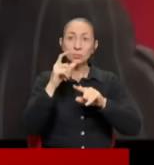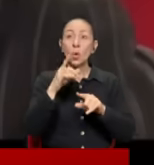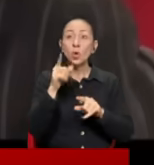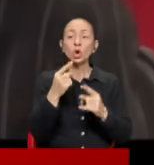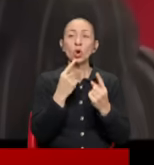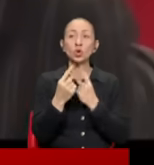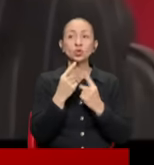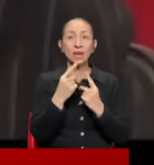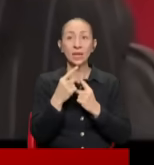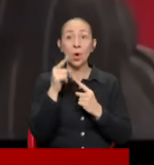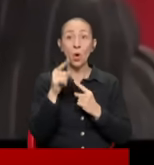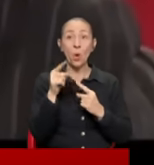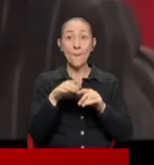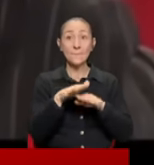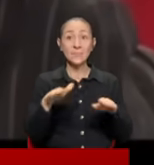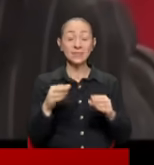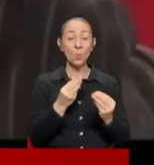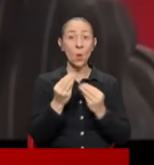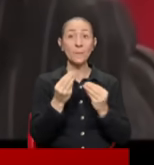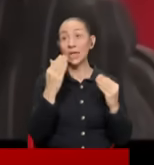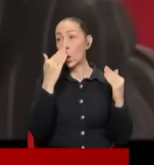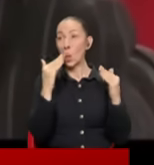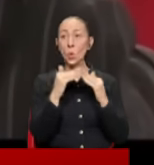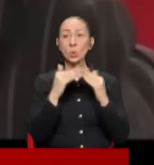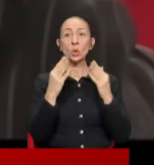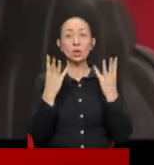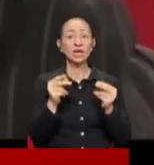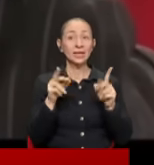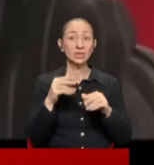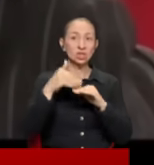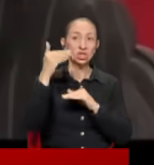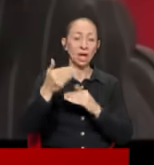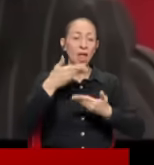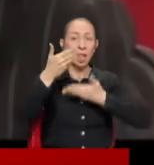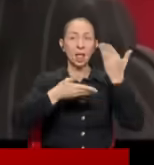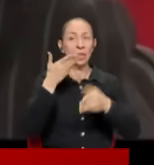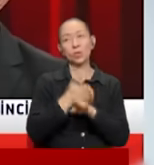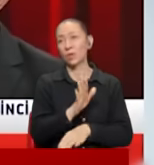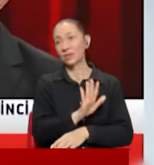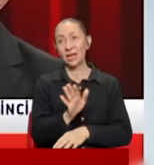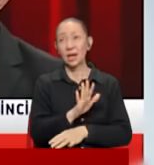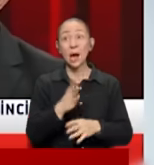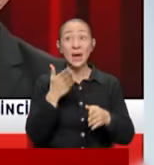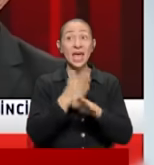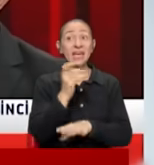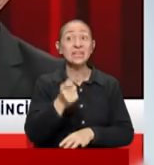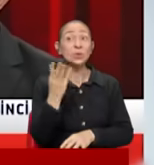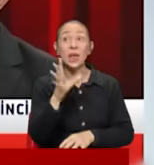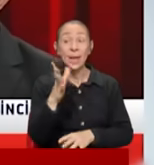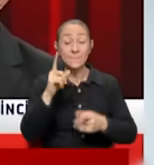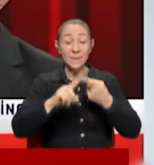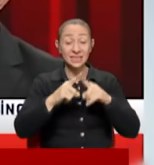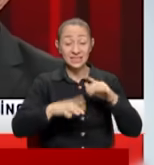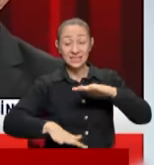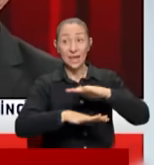Orada konuşulanların o masanın mehabetine uygun düşecek şekilde dışarıda saçılmasını doğru bulmuyoruz. Ama esas olan şu,